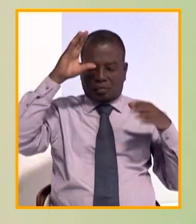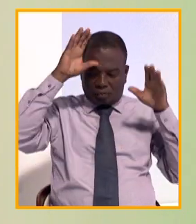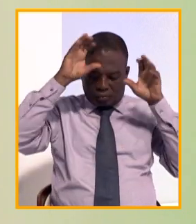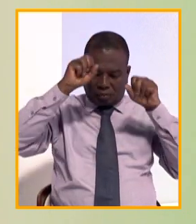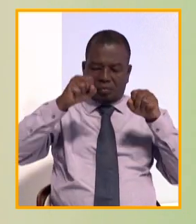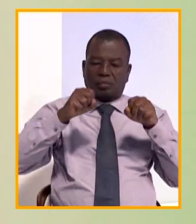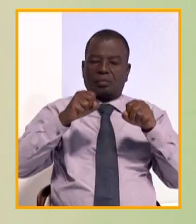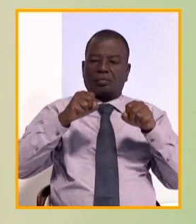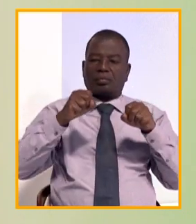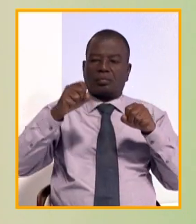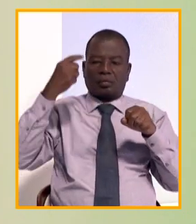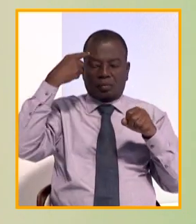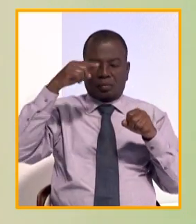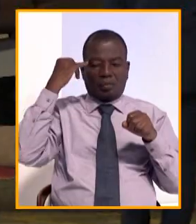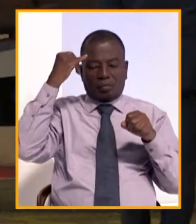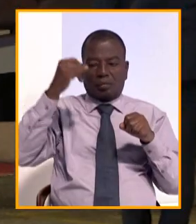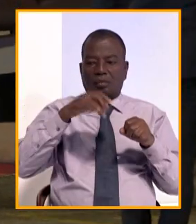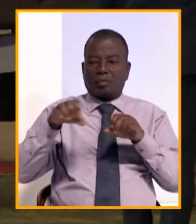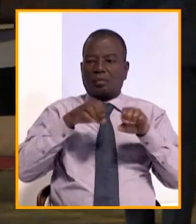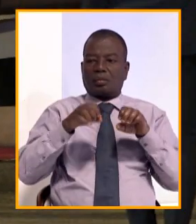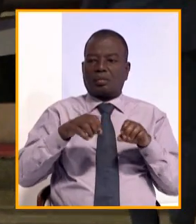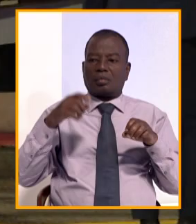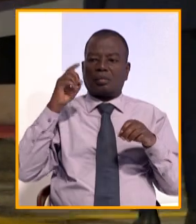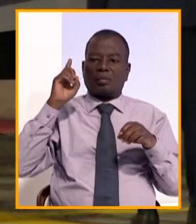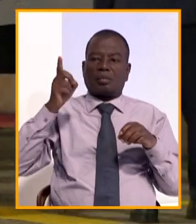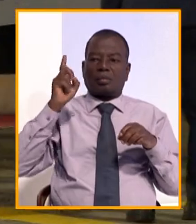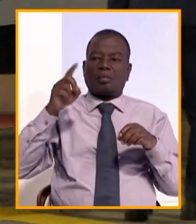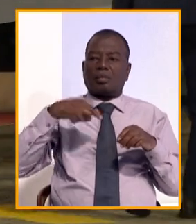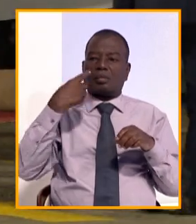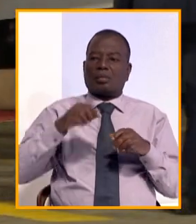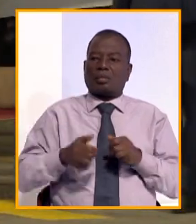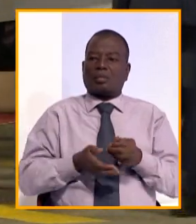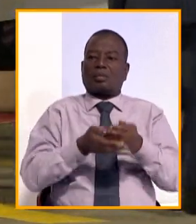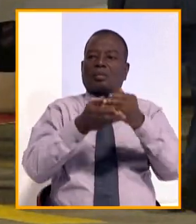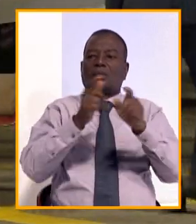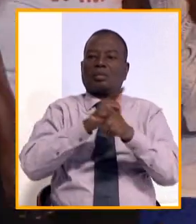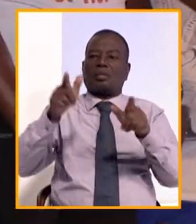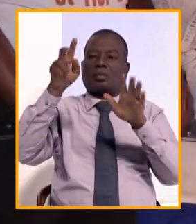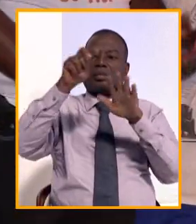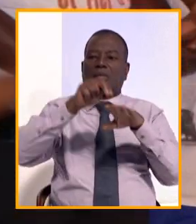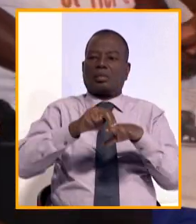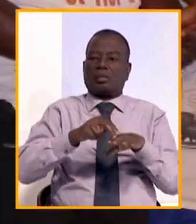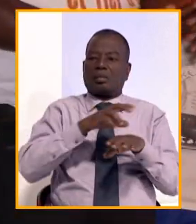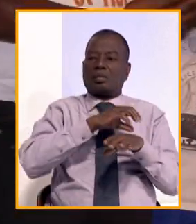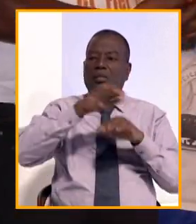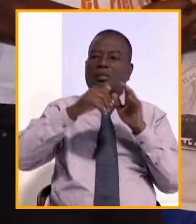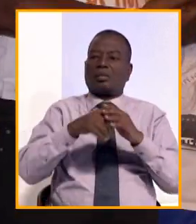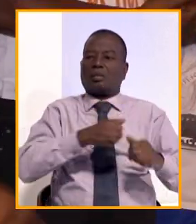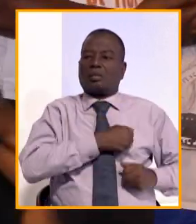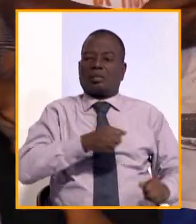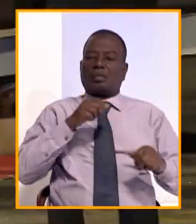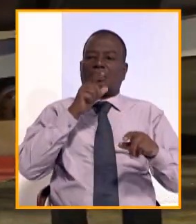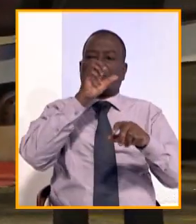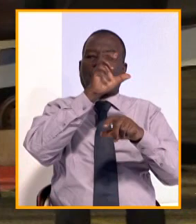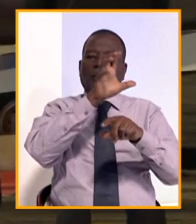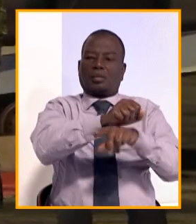l'État pour ses initiatives et ses actions diplomatiques qui ont conduit à la libération de tous nos soldats détenus